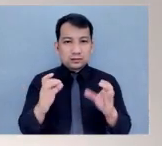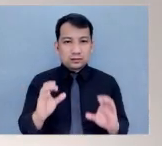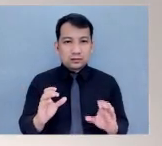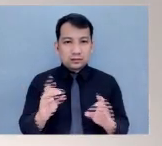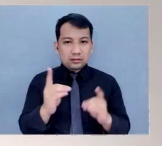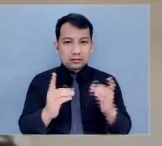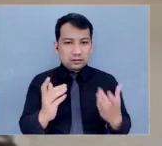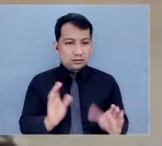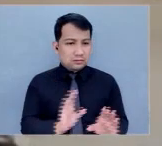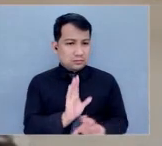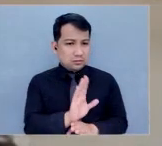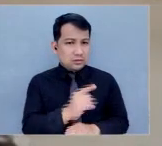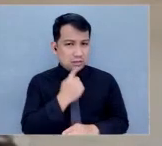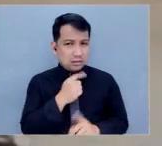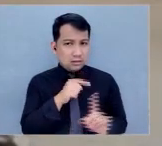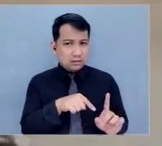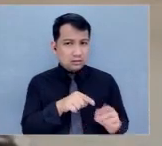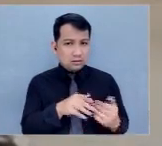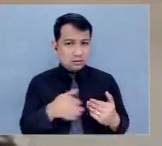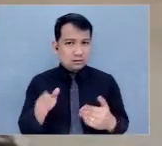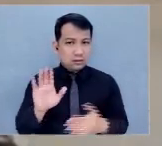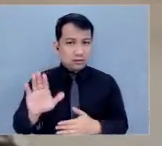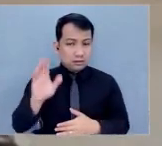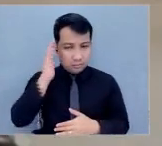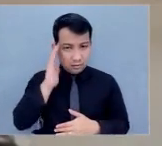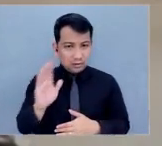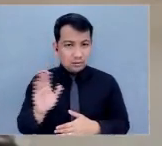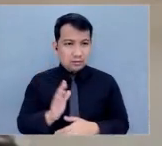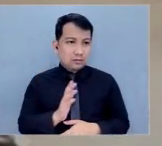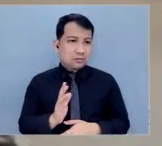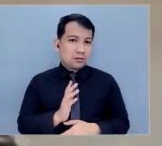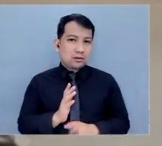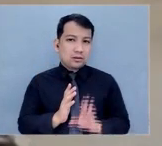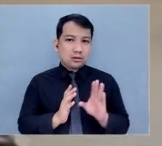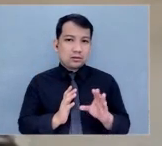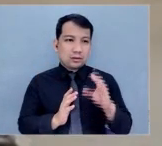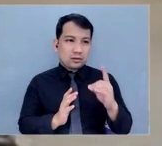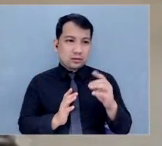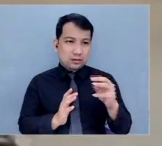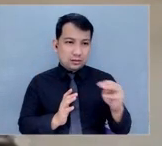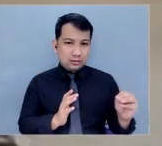there on, dahil alam mo, mabait si Dom,